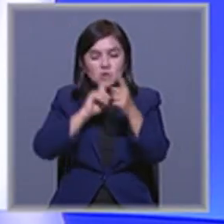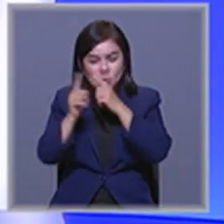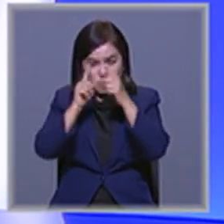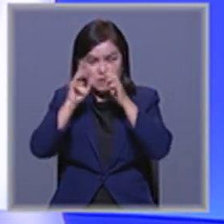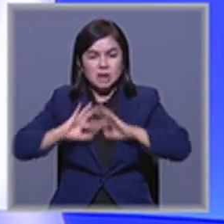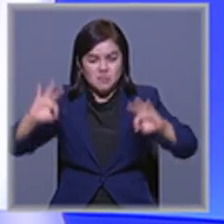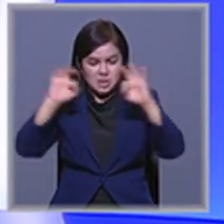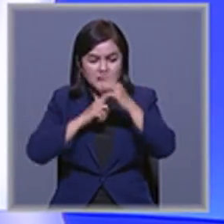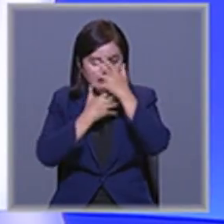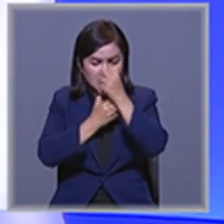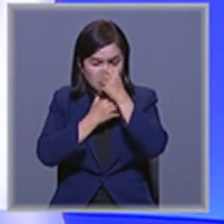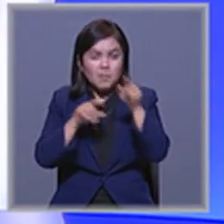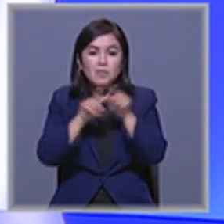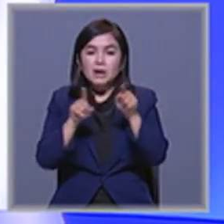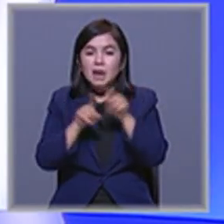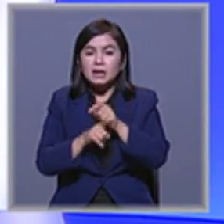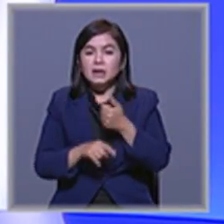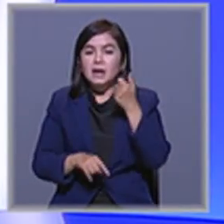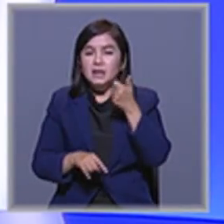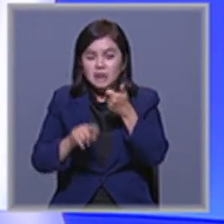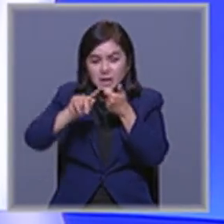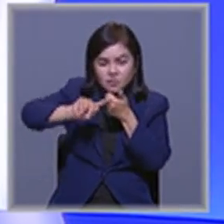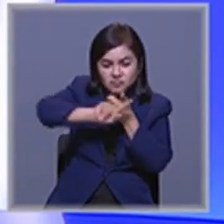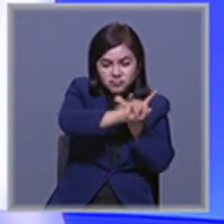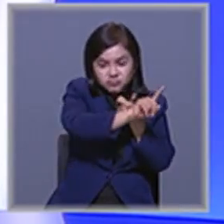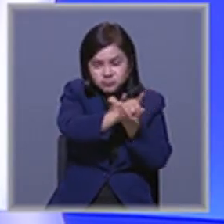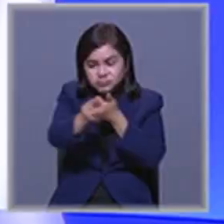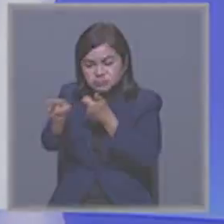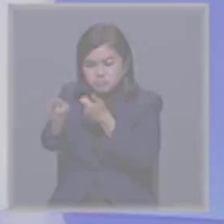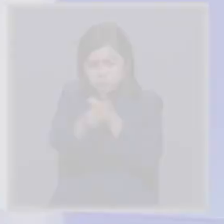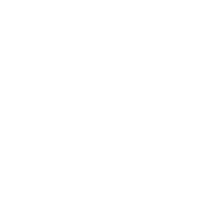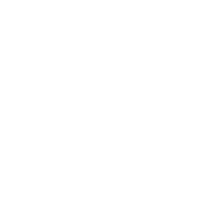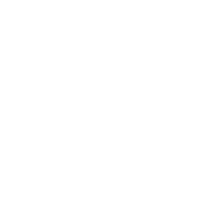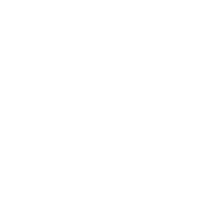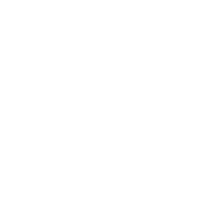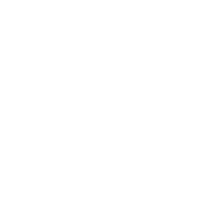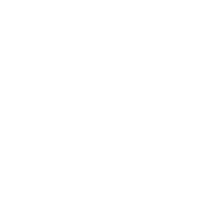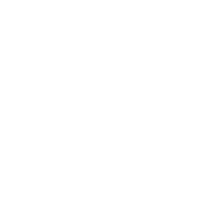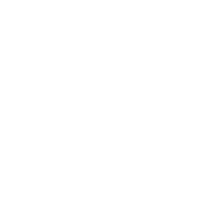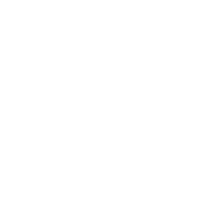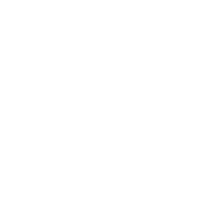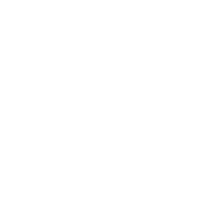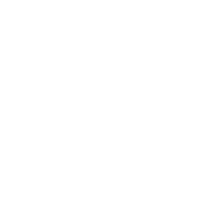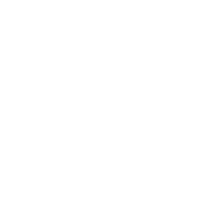องใหญ่ที่อาจารย์พูดตลอดเรื่อง GT 200เนี่ยยังอยากโอกาสคุยต่อแต่วันนี้ต้องรบกวนอาจารย์แค่นี้ก่อนนะครับ